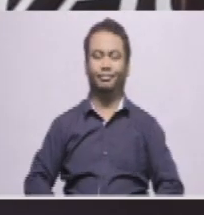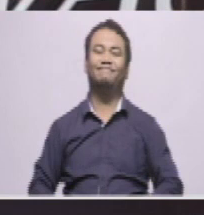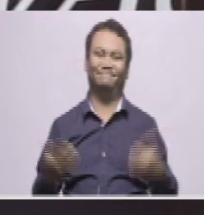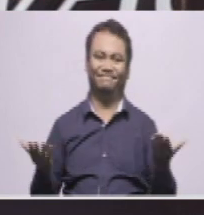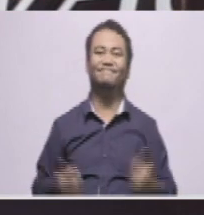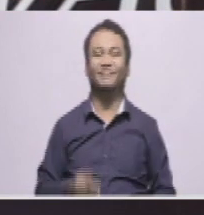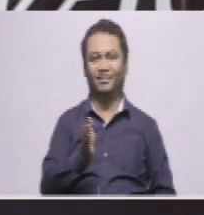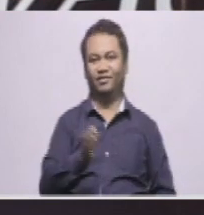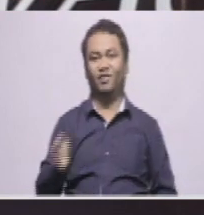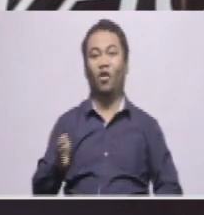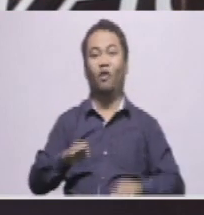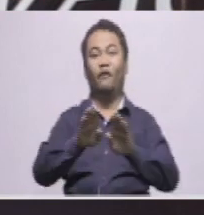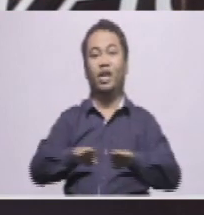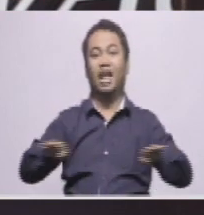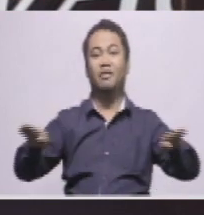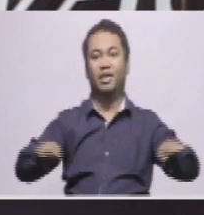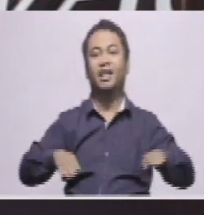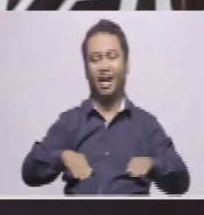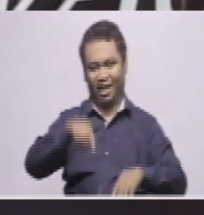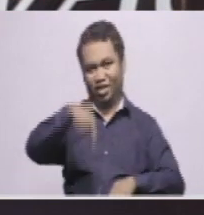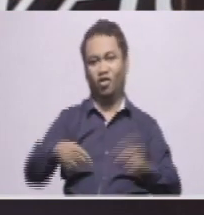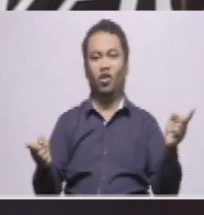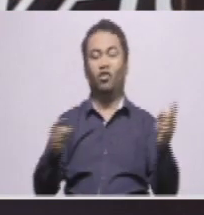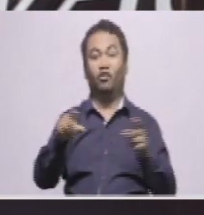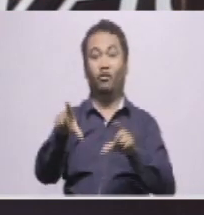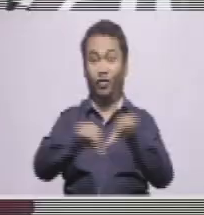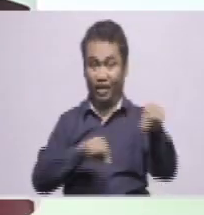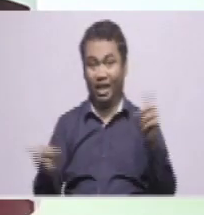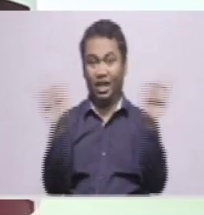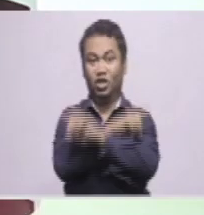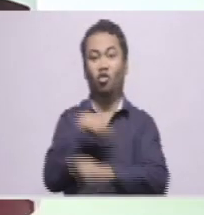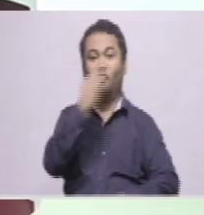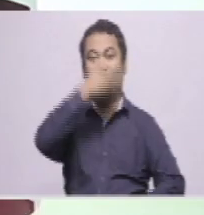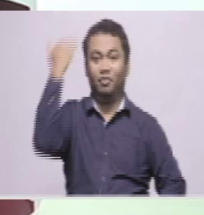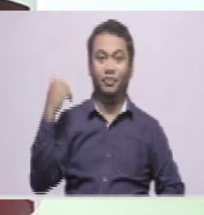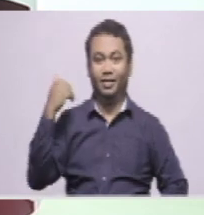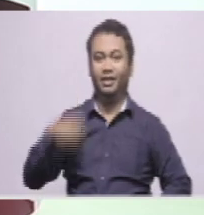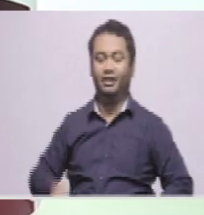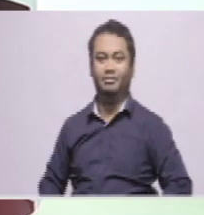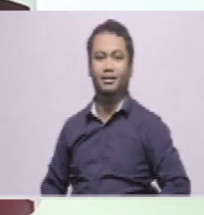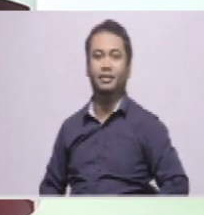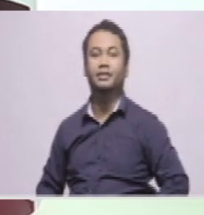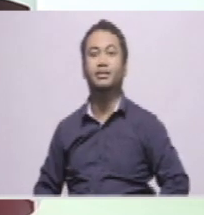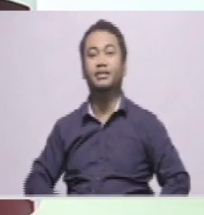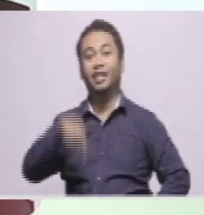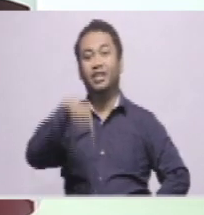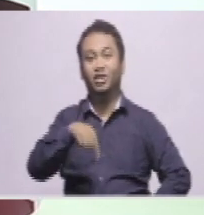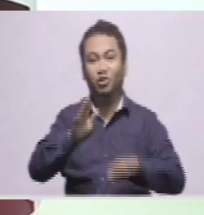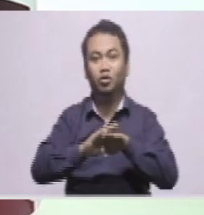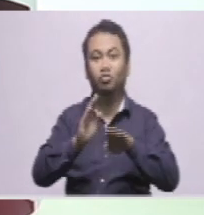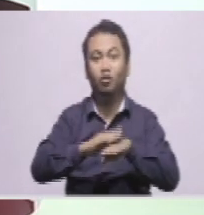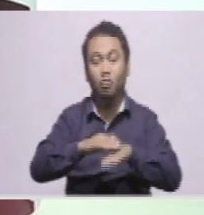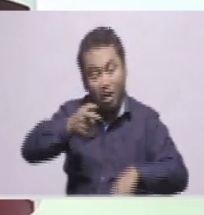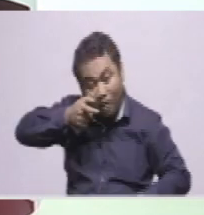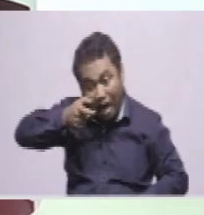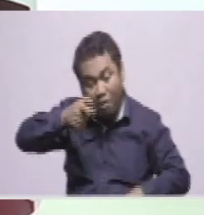Izay ny mikasika ny fitandrona ny filaminana ao anatin'izao fifidianana solombavam-bahoaka izao fa ny jery ny amin'ireo mpanaramaso ny fifidianana indray